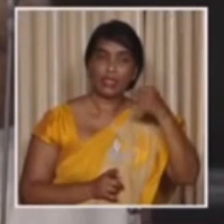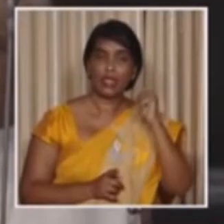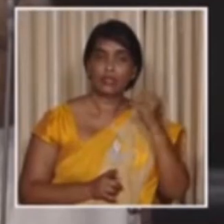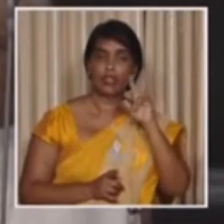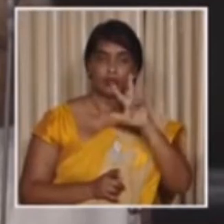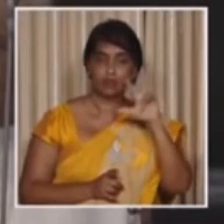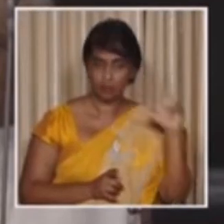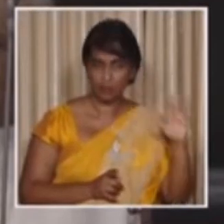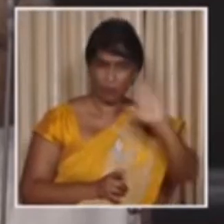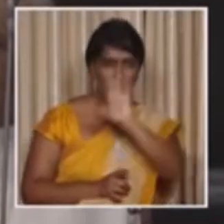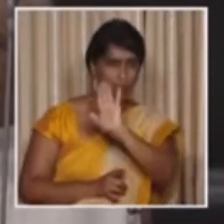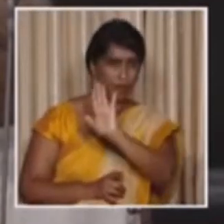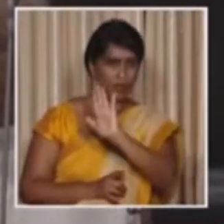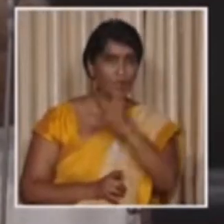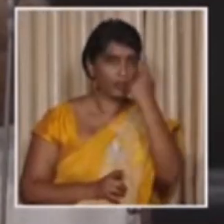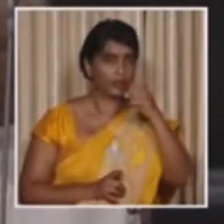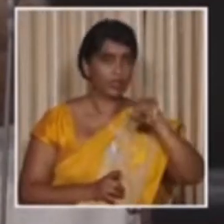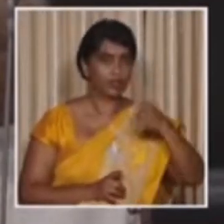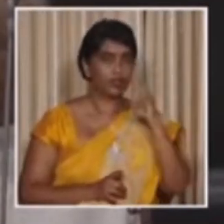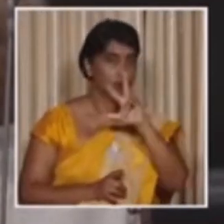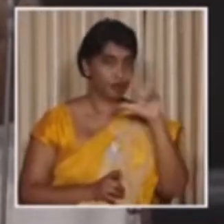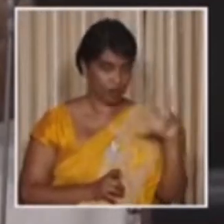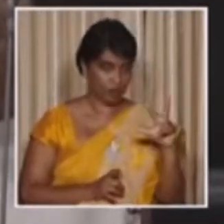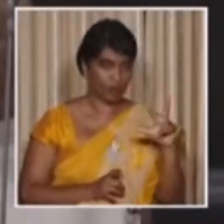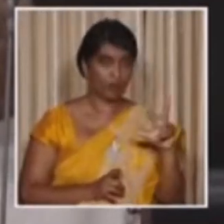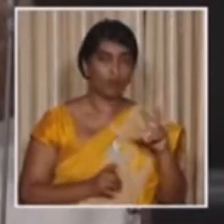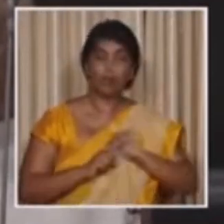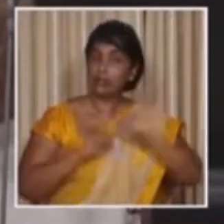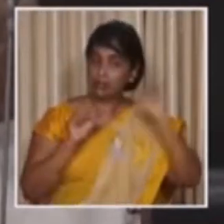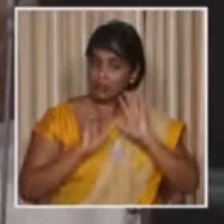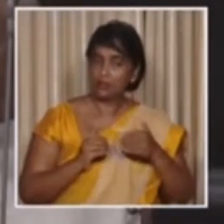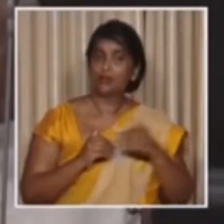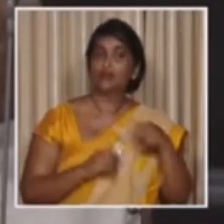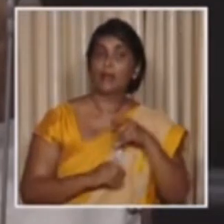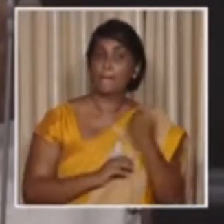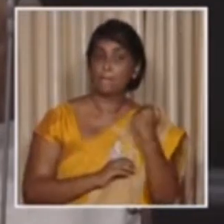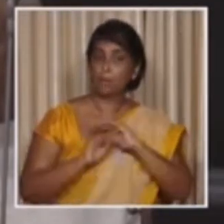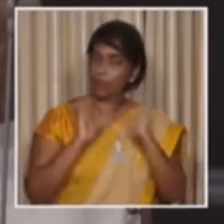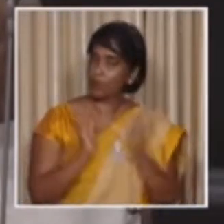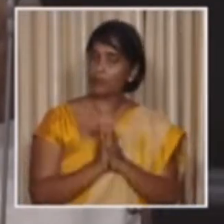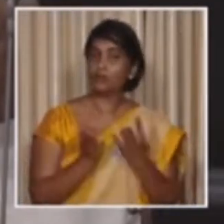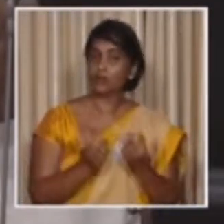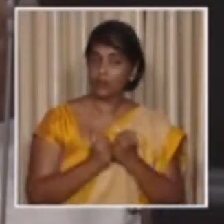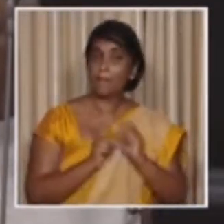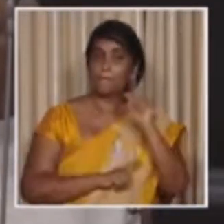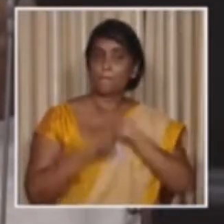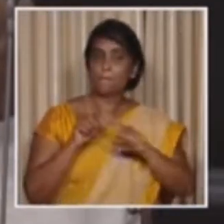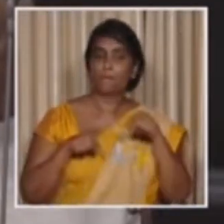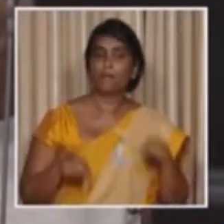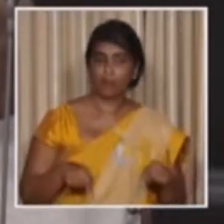1688 ඉන්න ටික මම කියන්නේ 1688 විප්ලවය තුලදී මේ බලතල සියල්ලම තියෙන්නේ